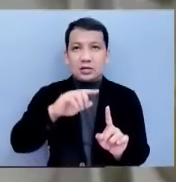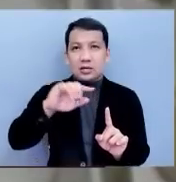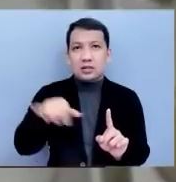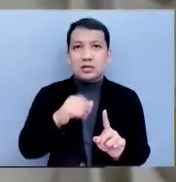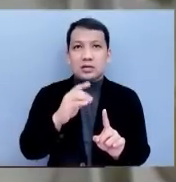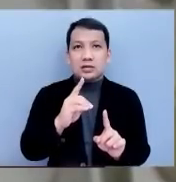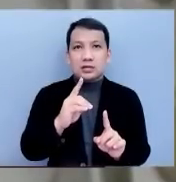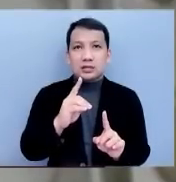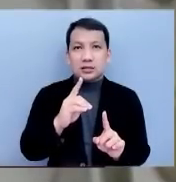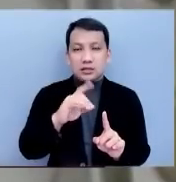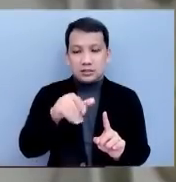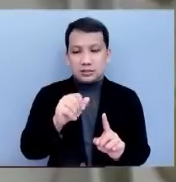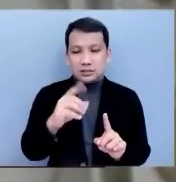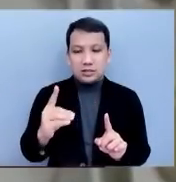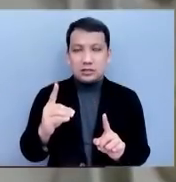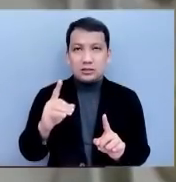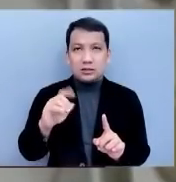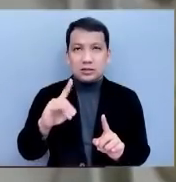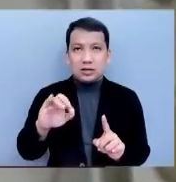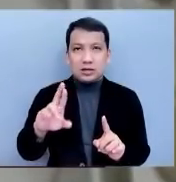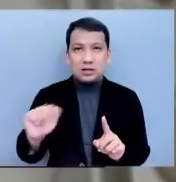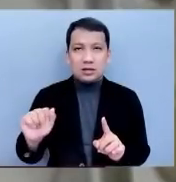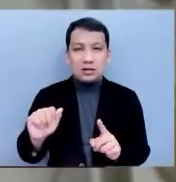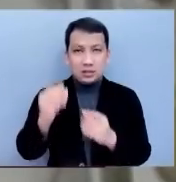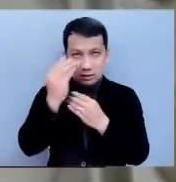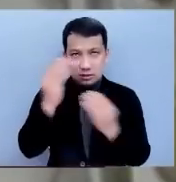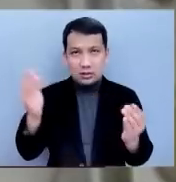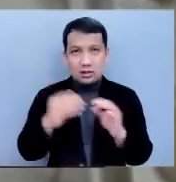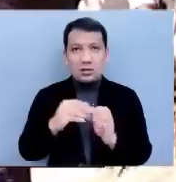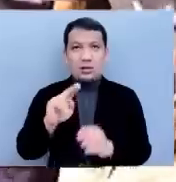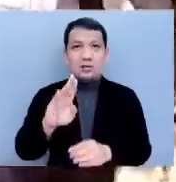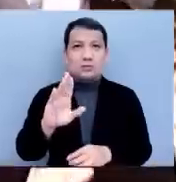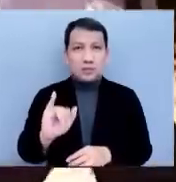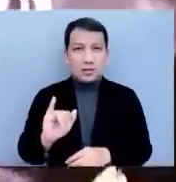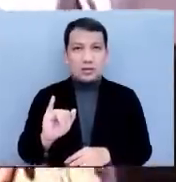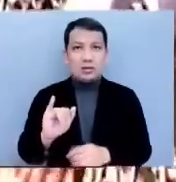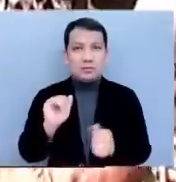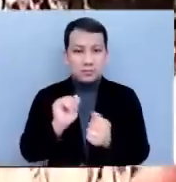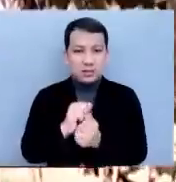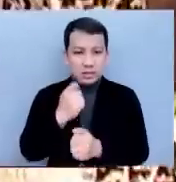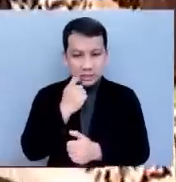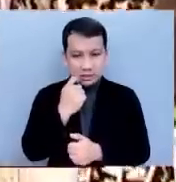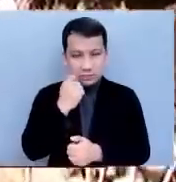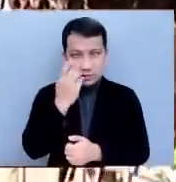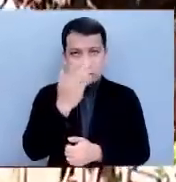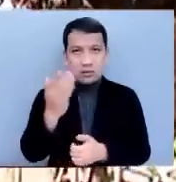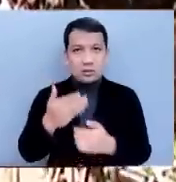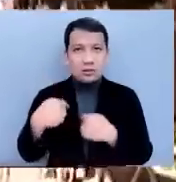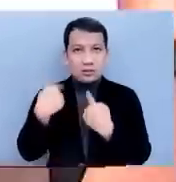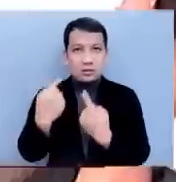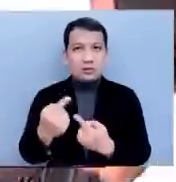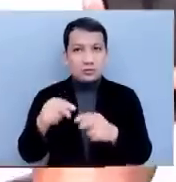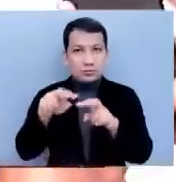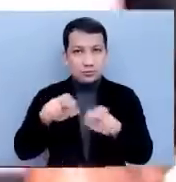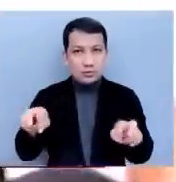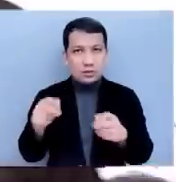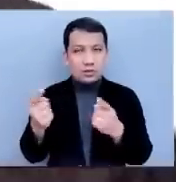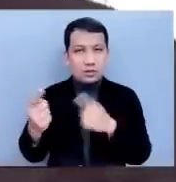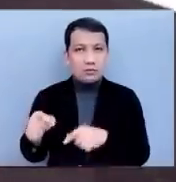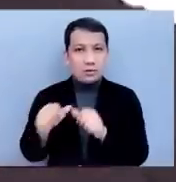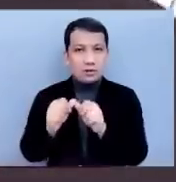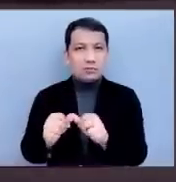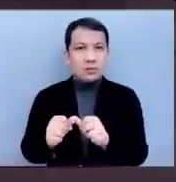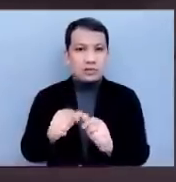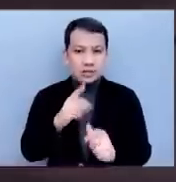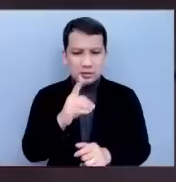isang babae at ang mga uniformadong jail guards ng NBI. Kanina, bago sumalang sa inquest proceedings, nanindigan si